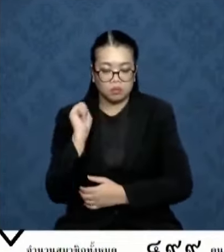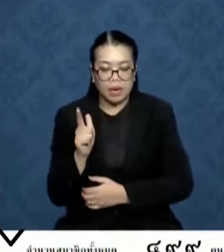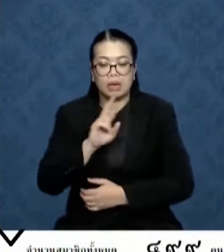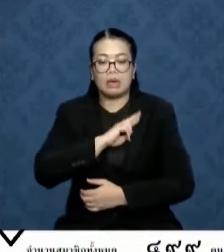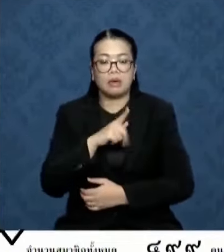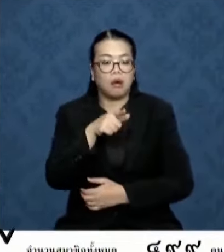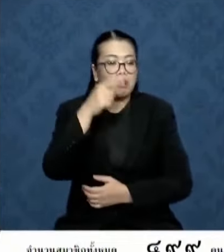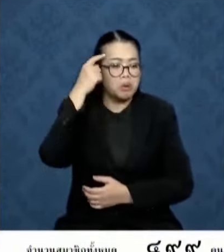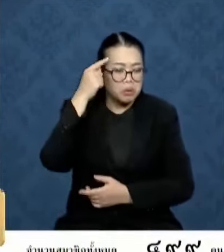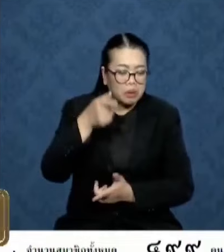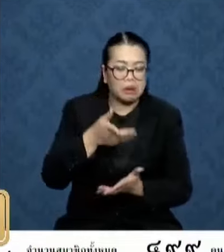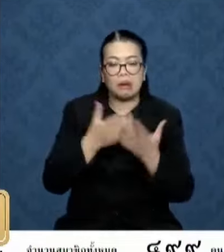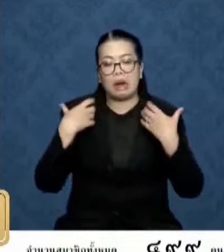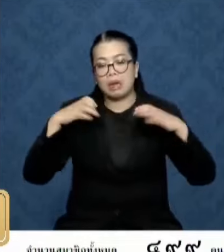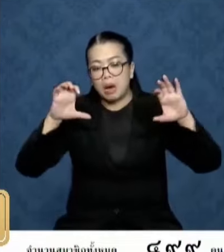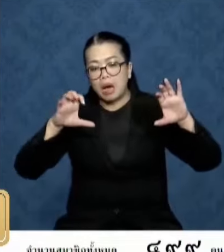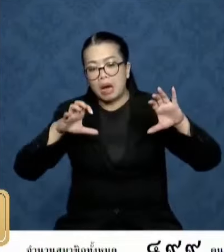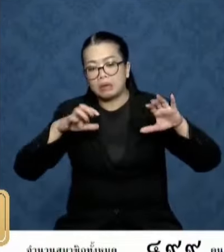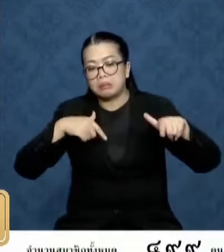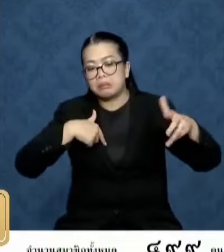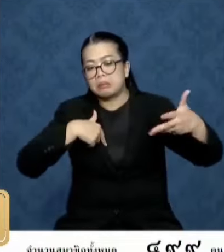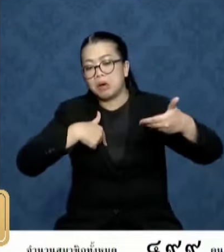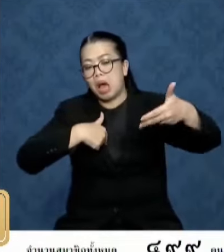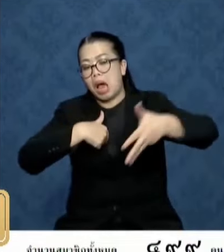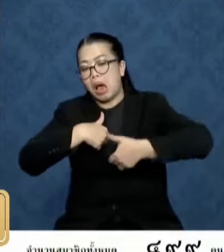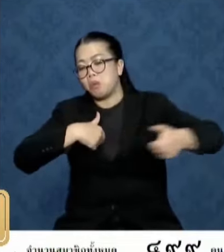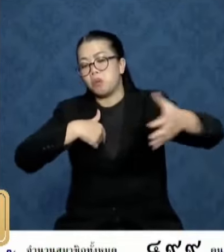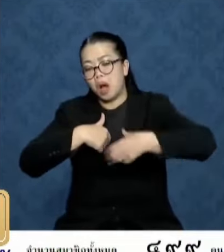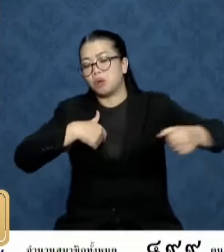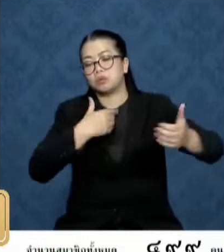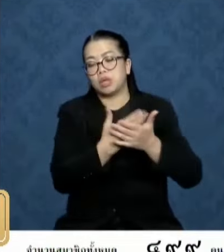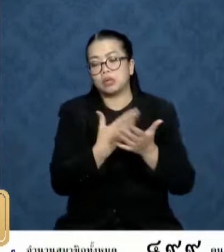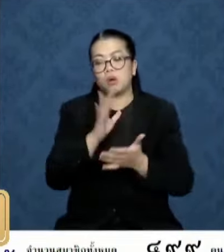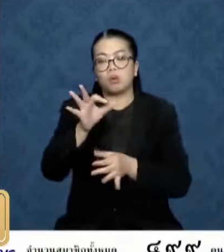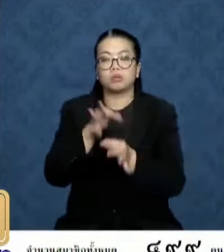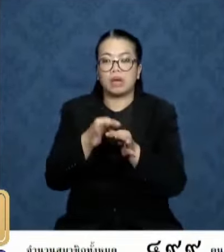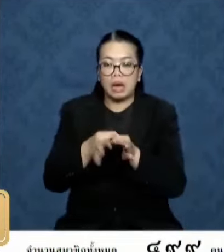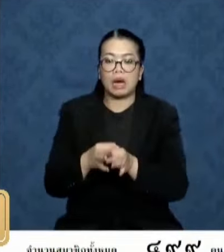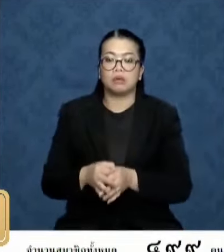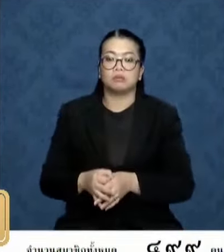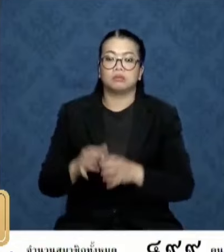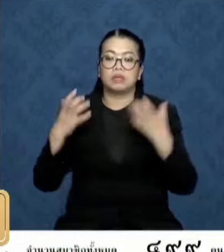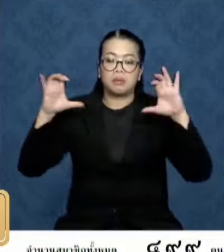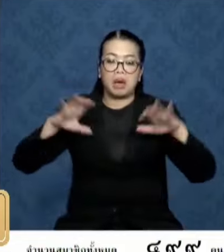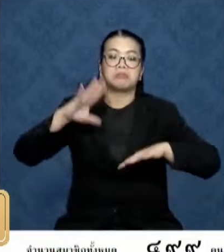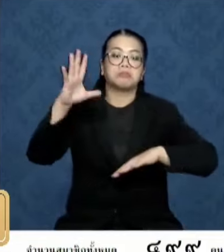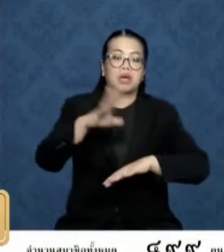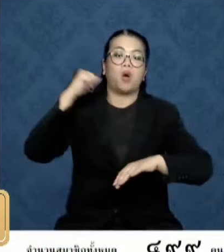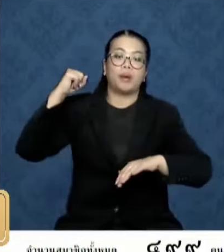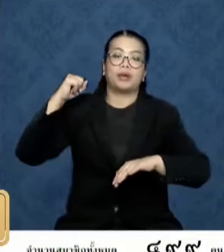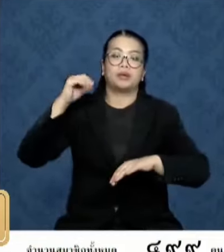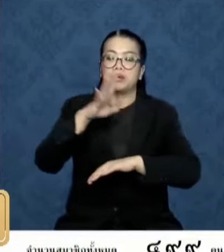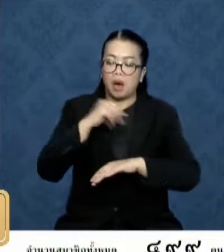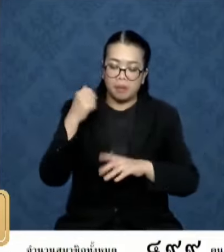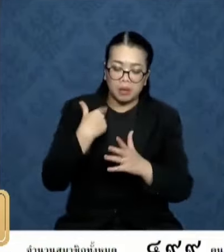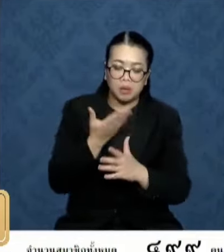ไม่อาจจะรวงรู้ว่ารัฐบาจะมาร้วงเอาเงินออกไปเมื่อไ่การบริหารจัดการตามพลากิของแรกรัฐนั้นกจะเป